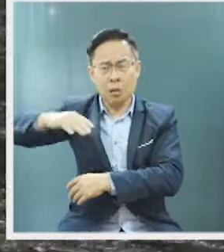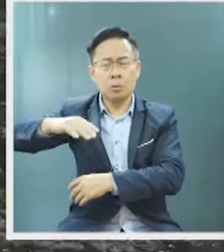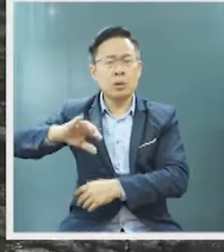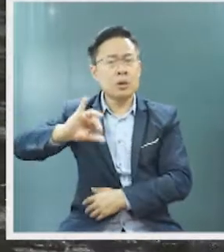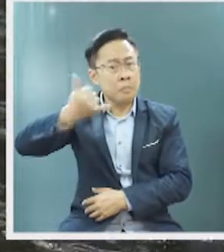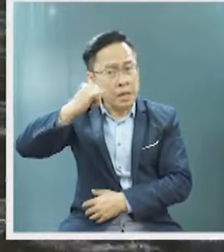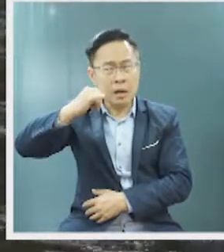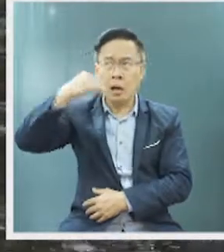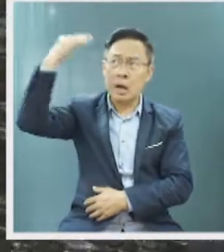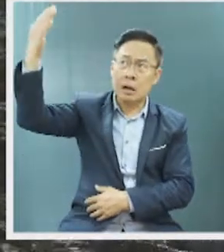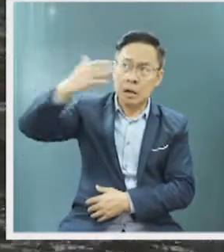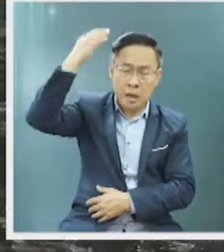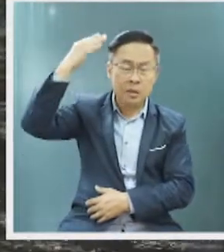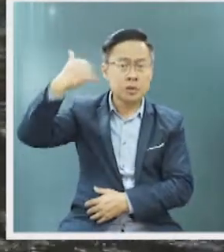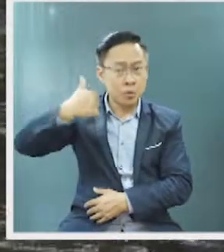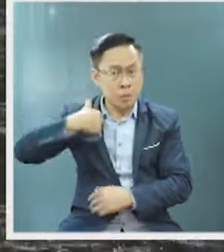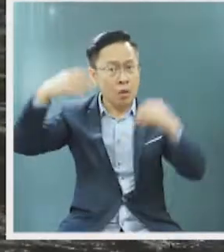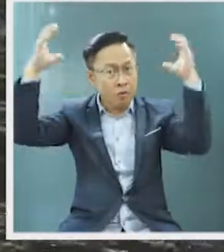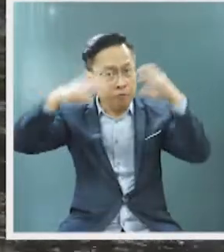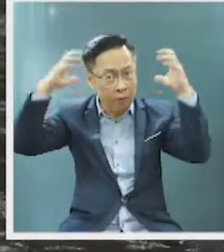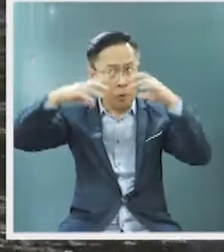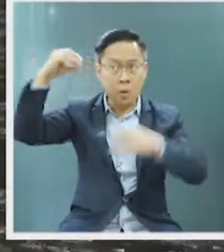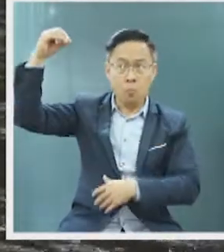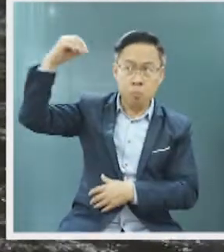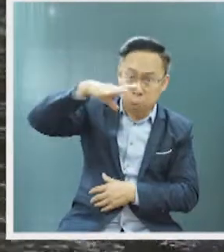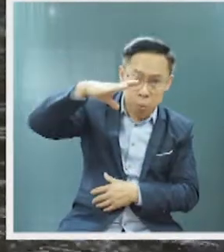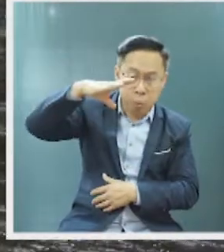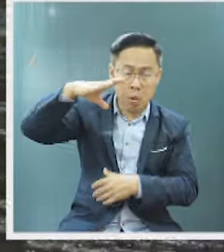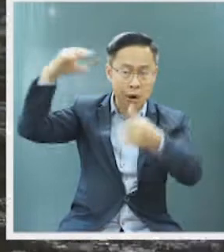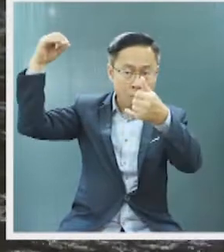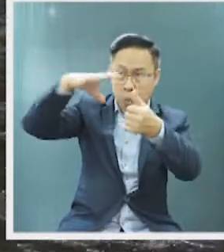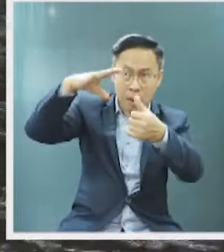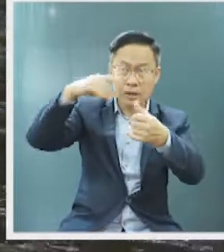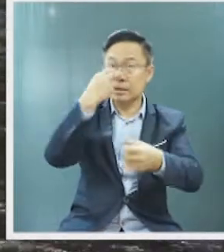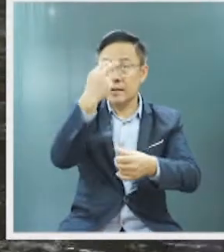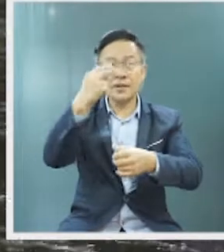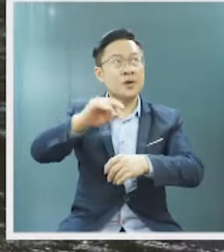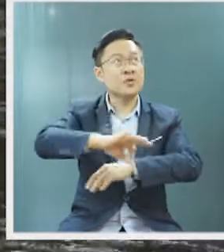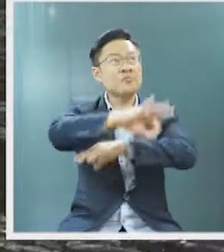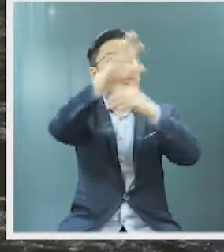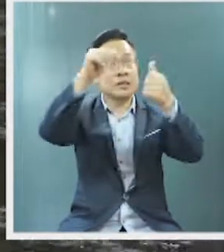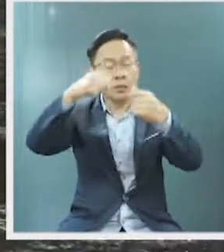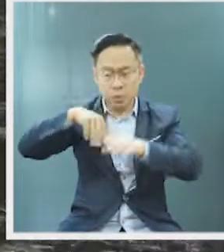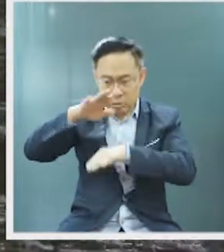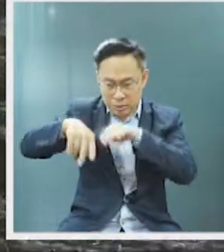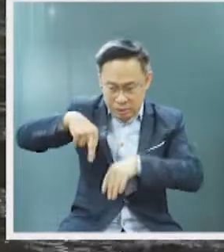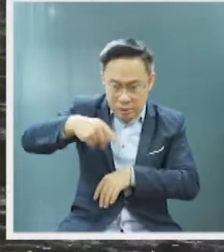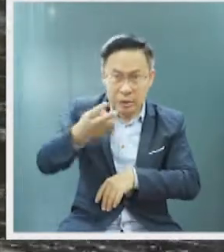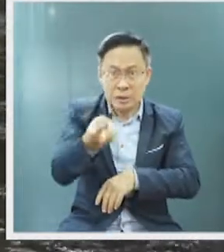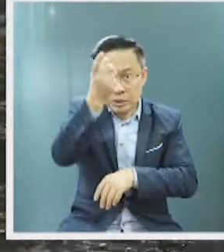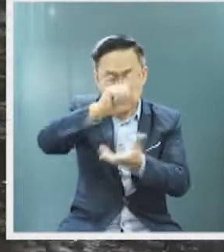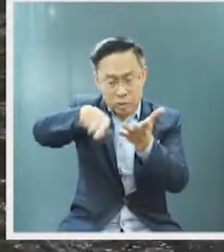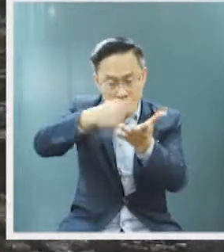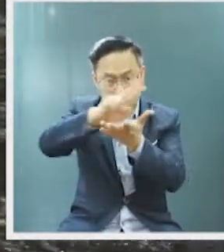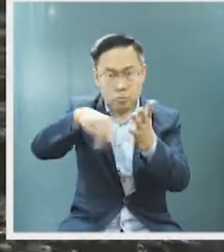าศเนี่ยเราไม่สามารถที่จะเดาได้ว่าฝนจะตกแดดจะออกเราเห็นอากาศเปิดโล่งๆอยู่แบบนี้เดินไปชั่วโมงสองชั่วโม